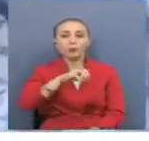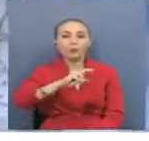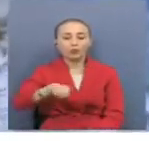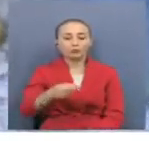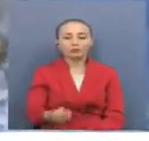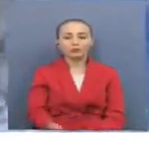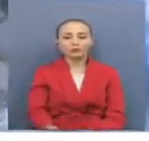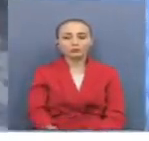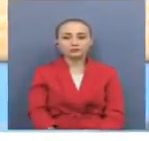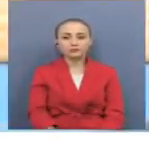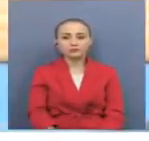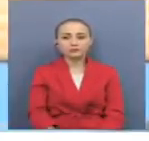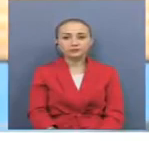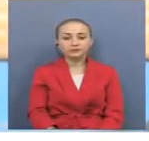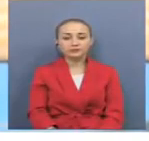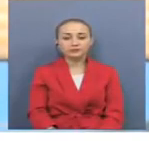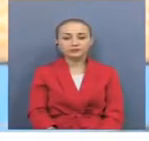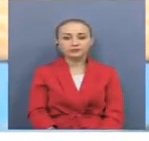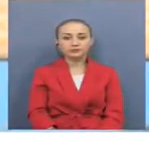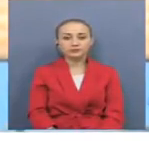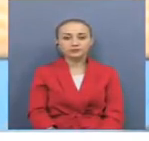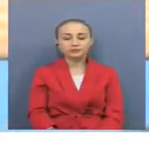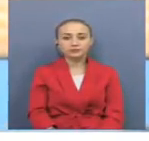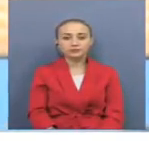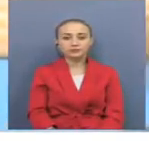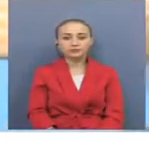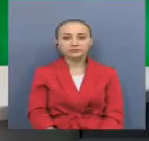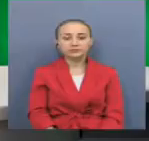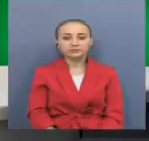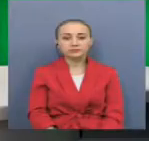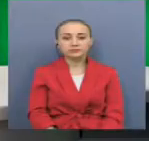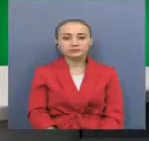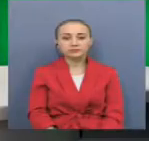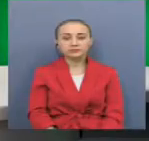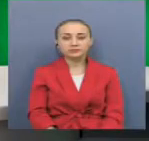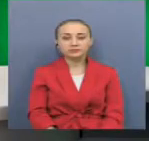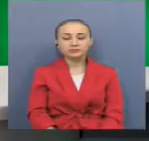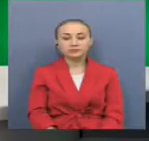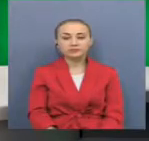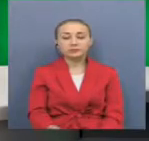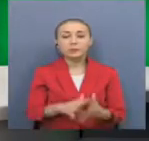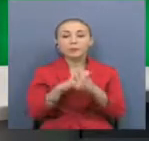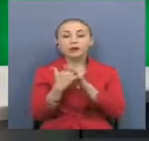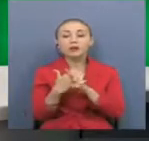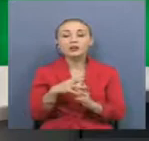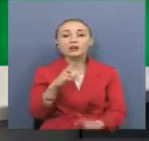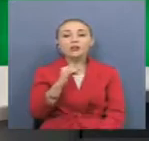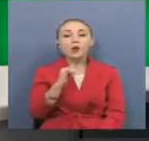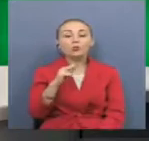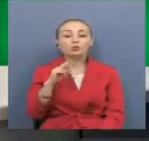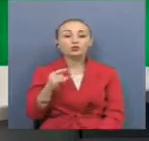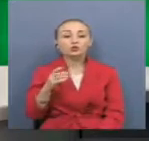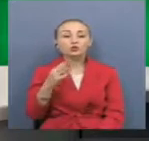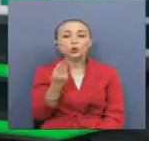Ерболат Серікбай, Сабырбек Құлатай, Жахангер Мұхамбетов, Көкші ақпарат. Шортанды ауданында облыстағы егін жинау